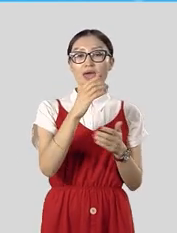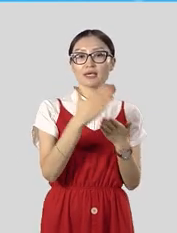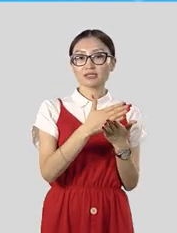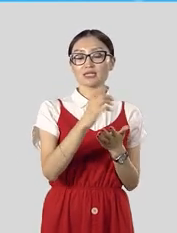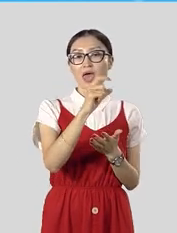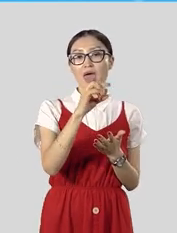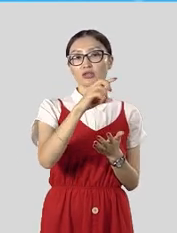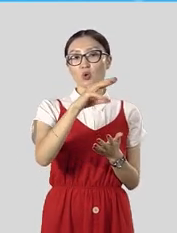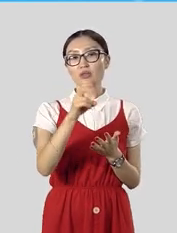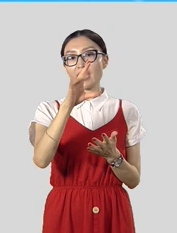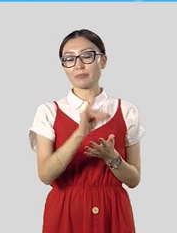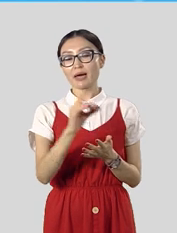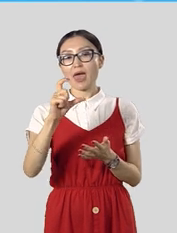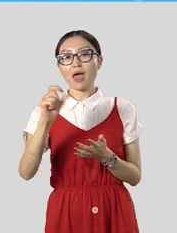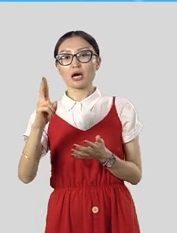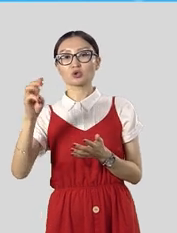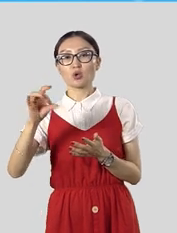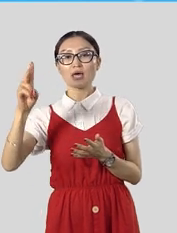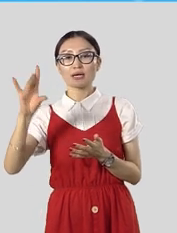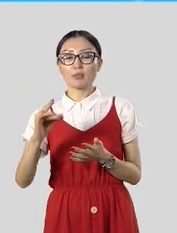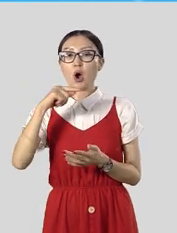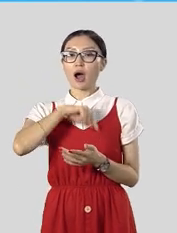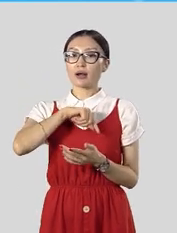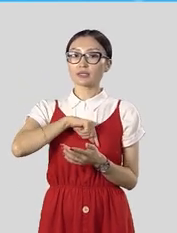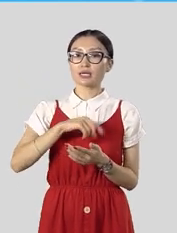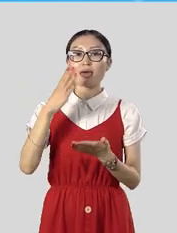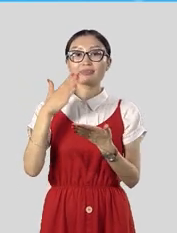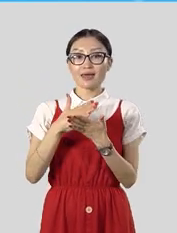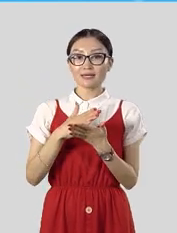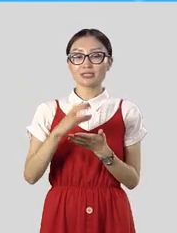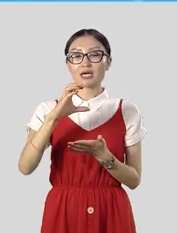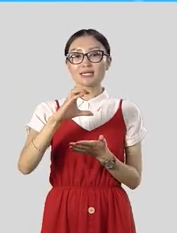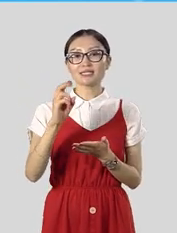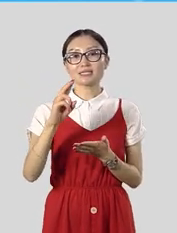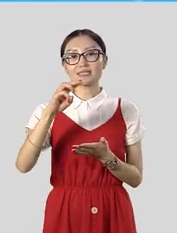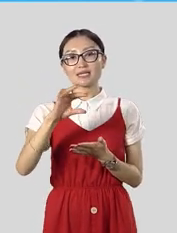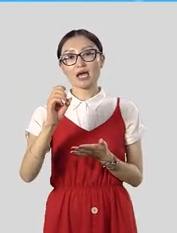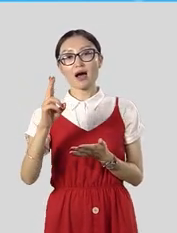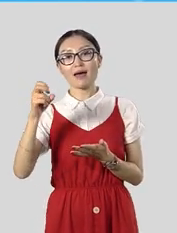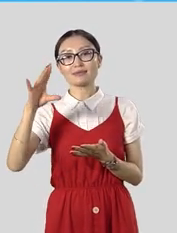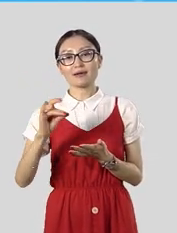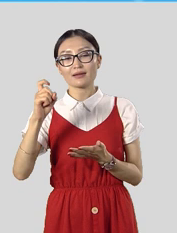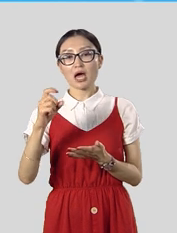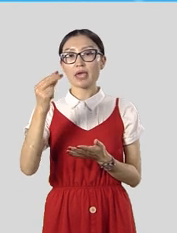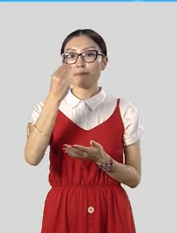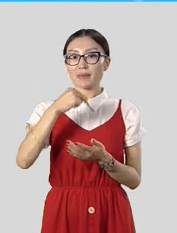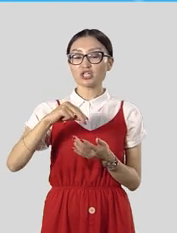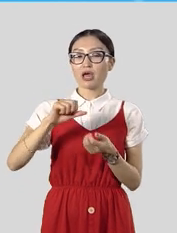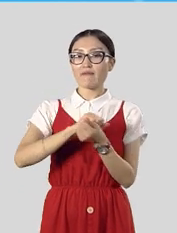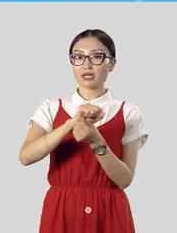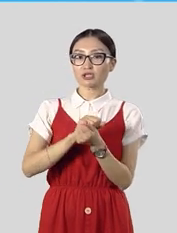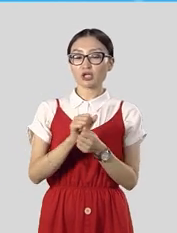энтодермы. Для кишечно-полостных характерно наличие стрекательных клеток и пищеварительной